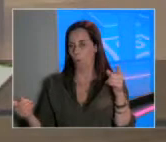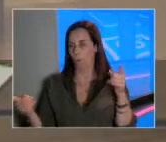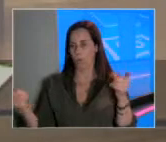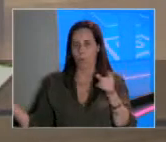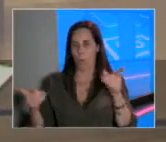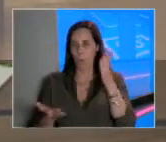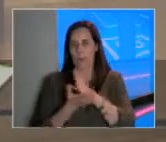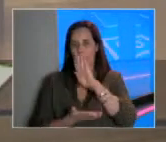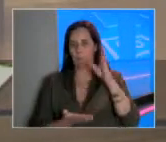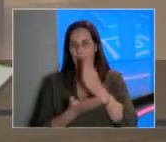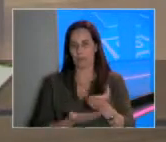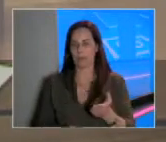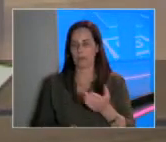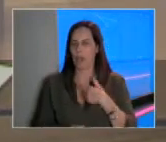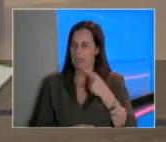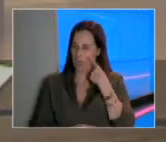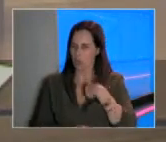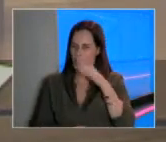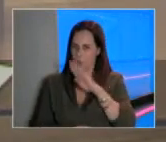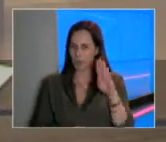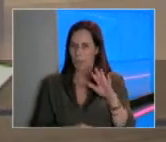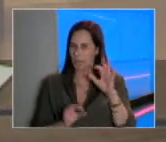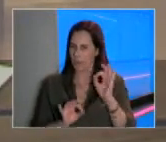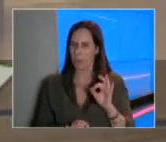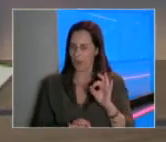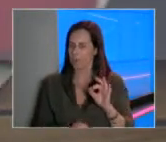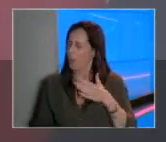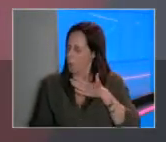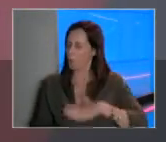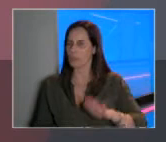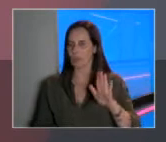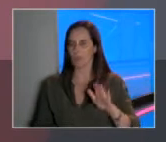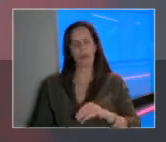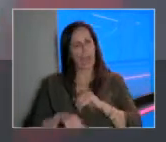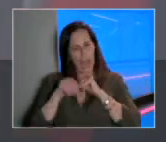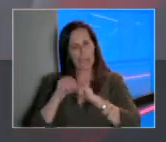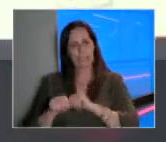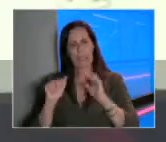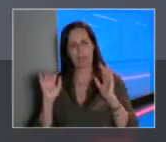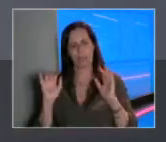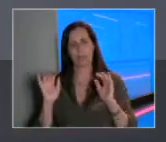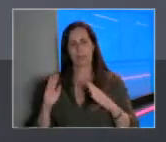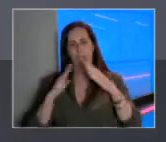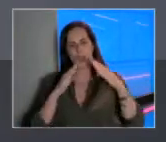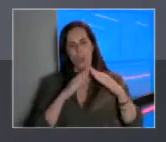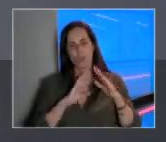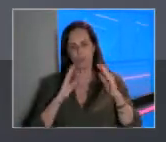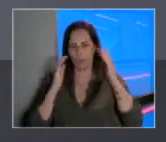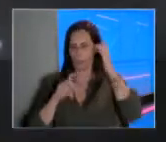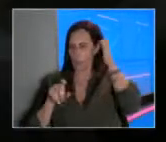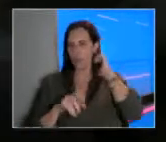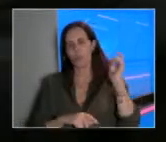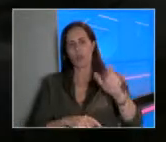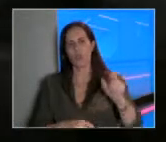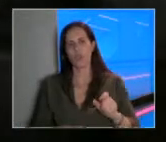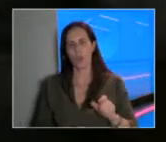איתם? קודם כל, אני התרשמתי שראש הממשלה באמת ומתמים רוצה לחזק את ההתיישבות ביהודה